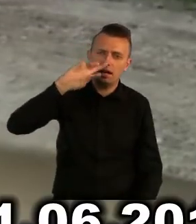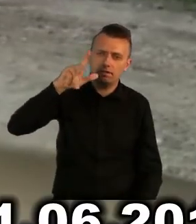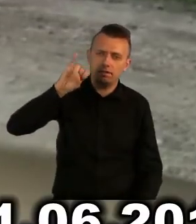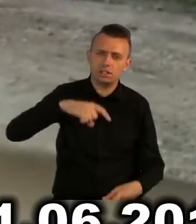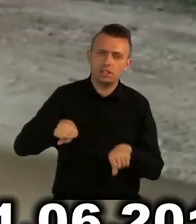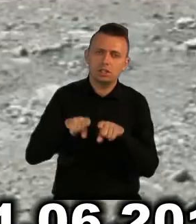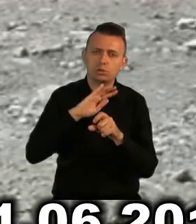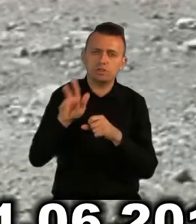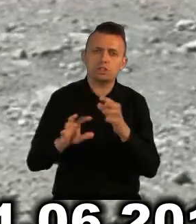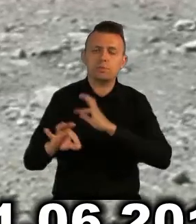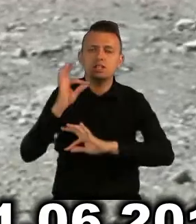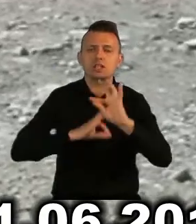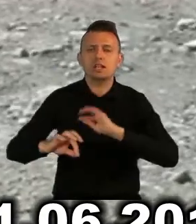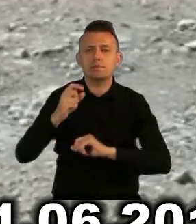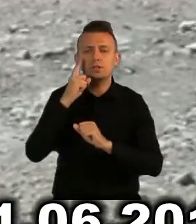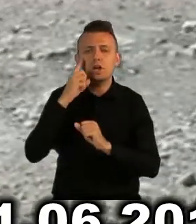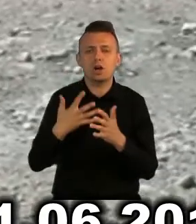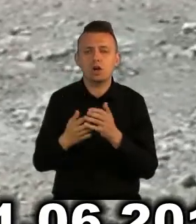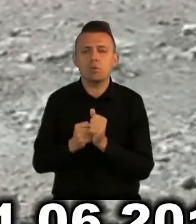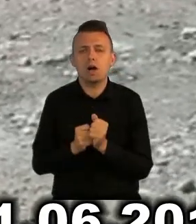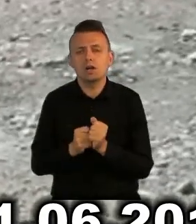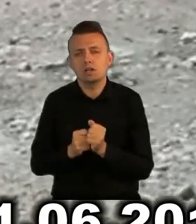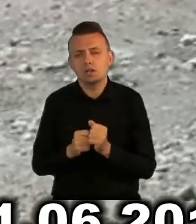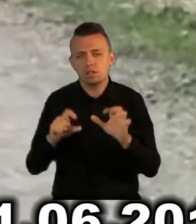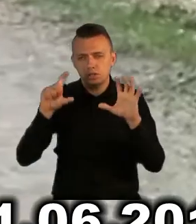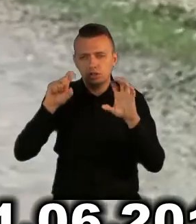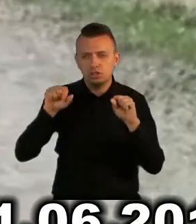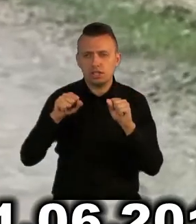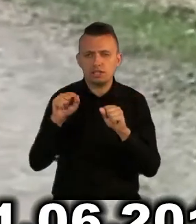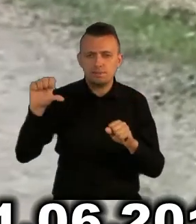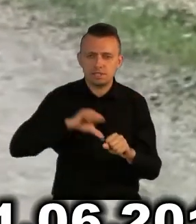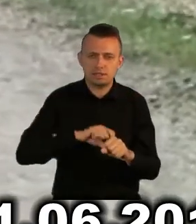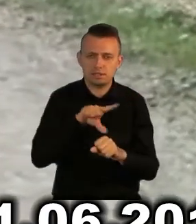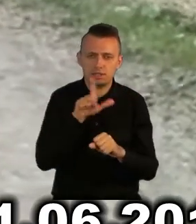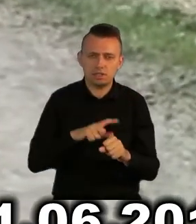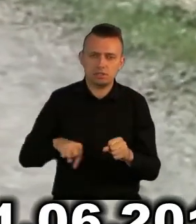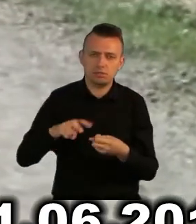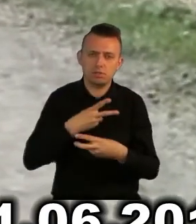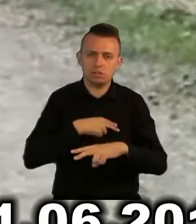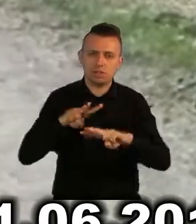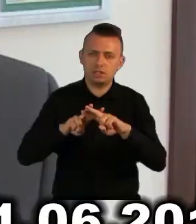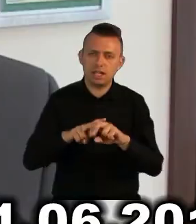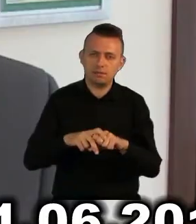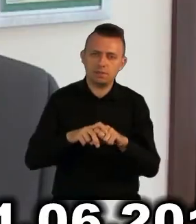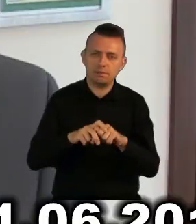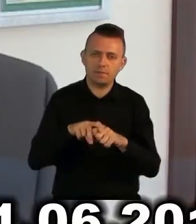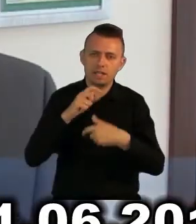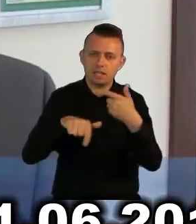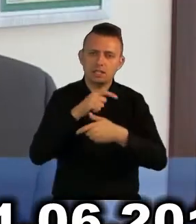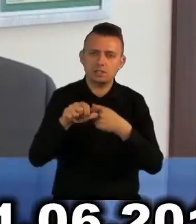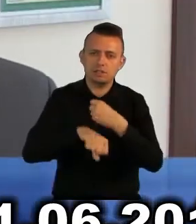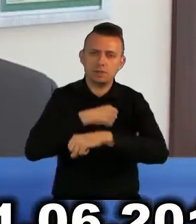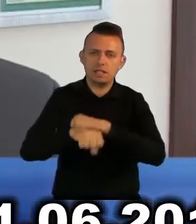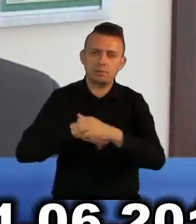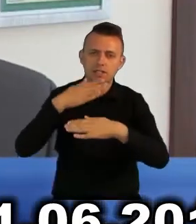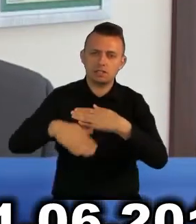Piotrkowa Trybunalskiego. Wartość zadania to około 700 tysięcy złotych. Termin wykonania prac to koniec lipca bieżącego roku. Mamy drogi, które w ubiegłym